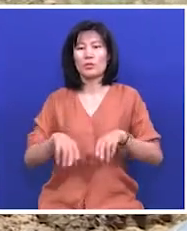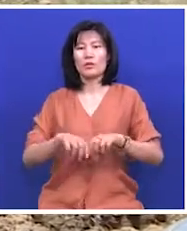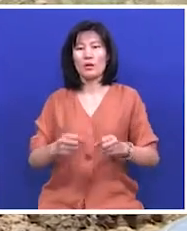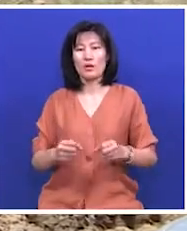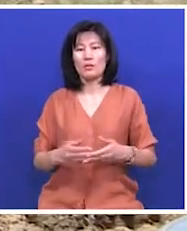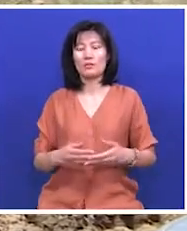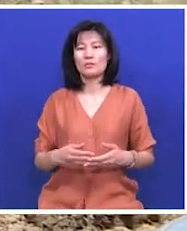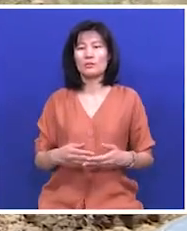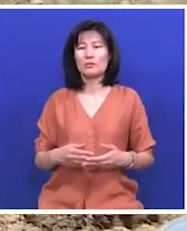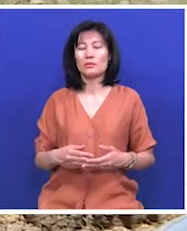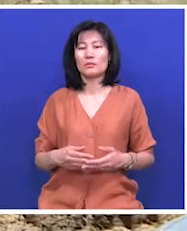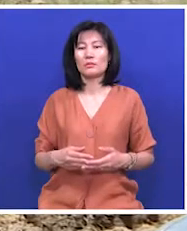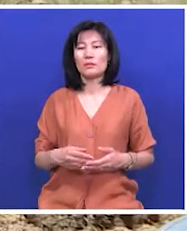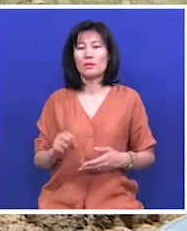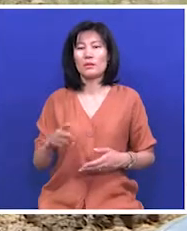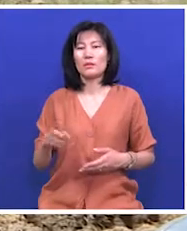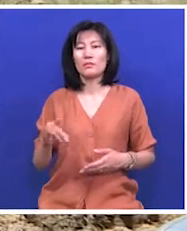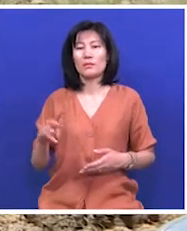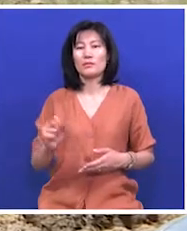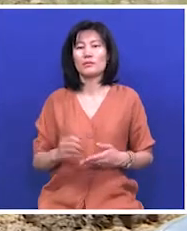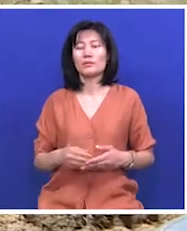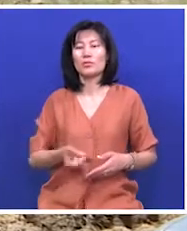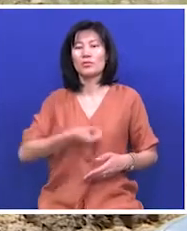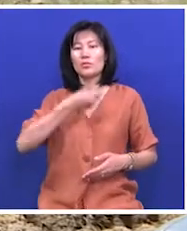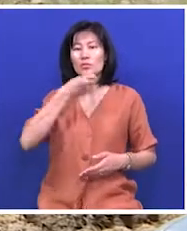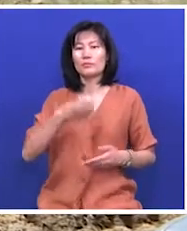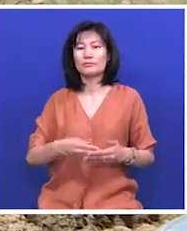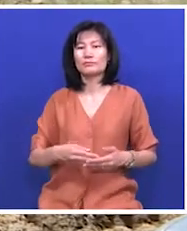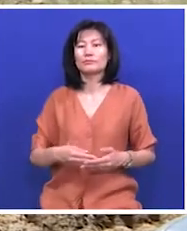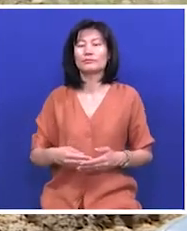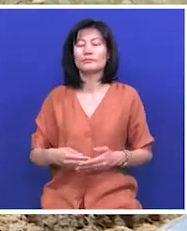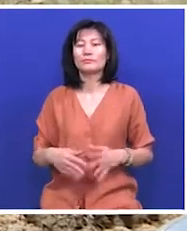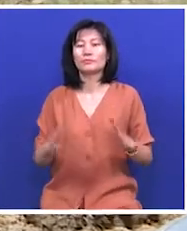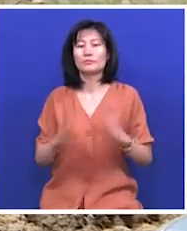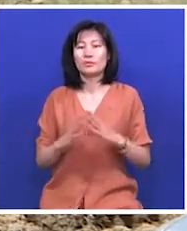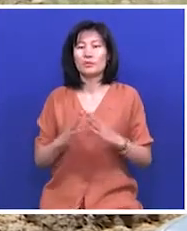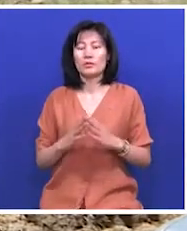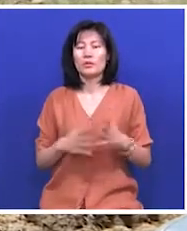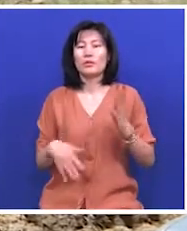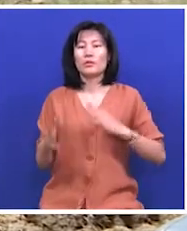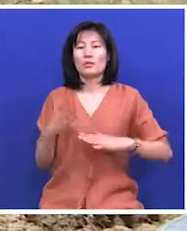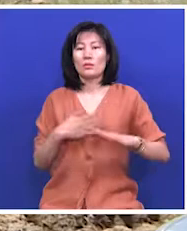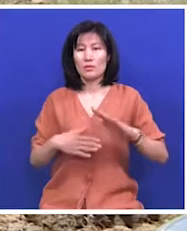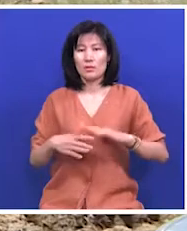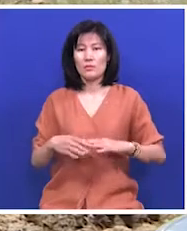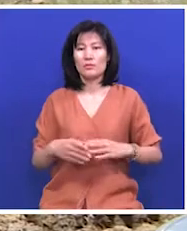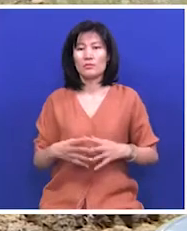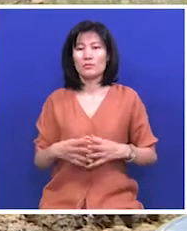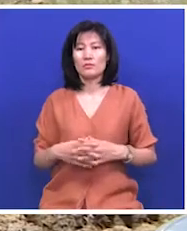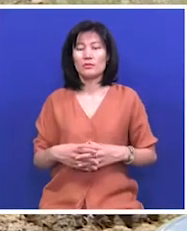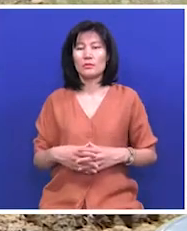үйіміз неде қалғанда рахмет мына елбасына үлкен нелерімізге үй берді соған қуанып тұрмыз